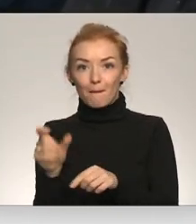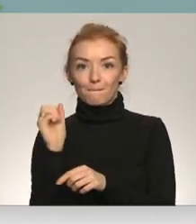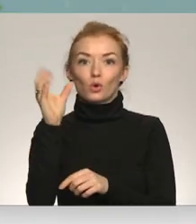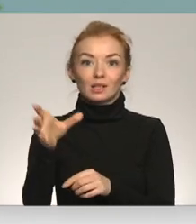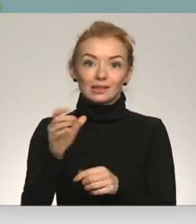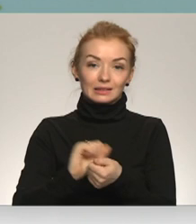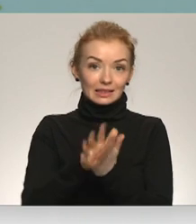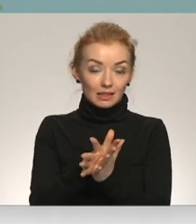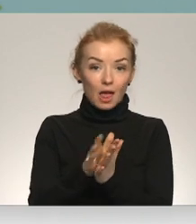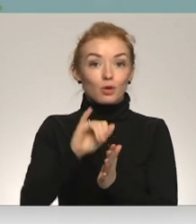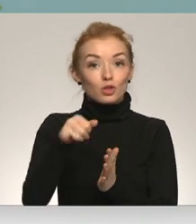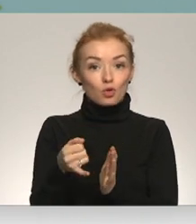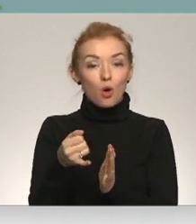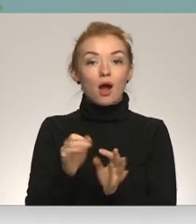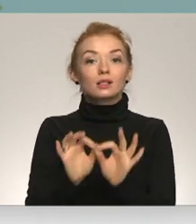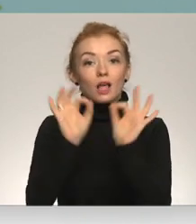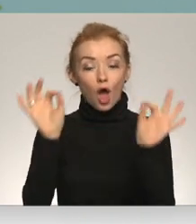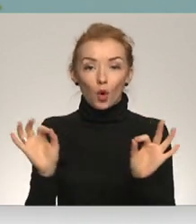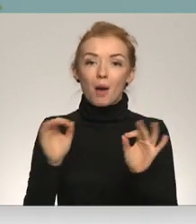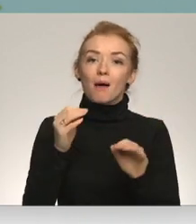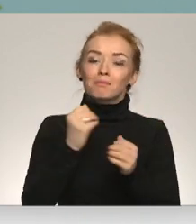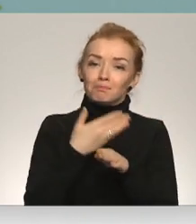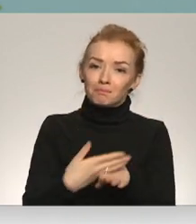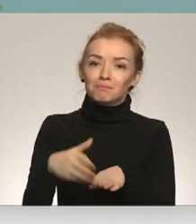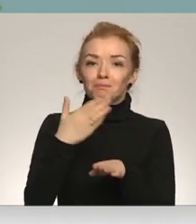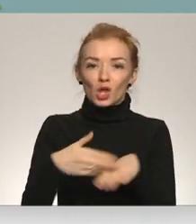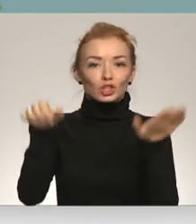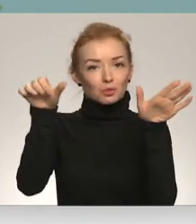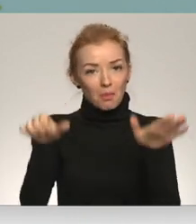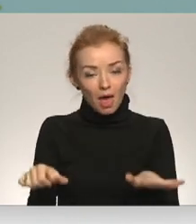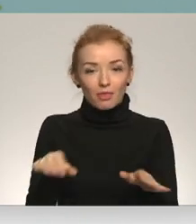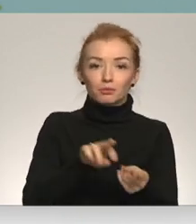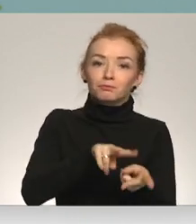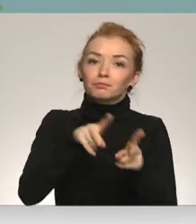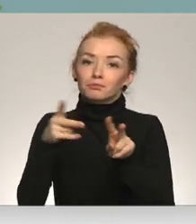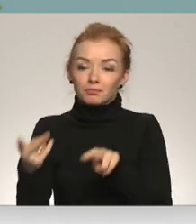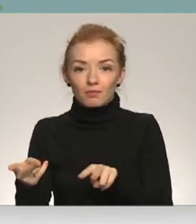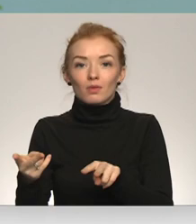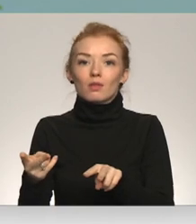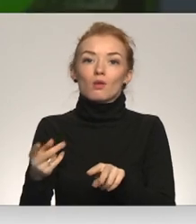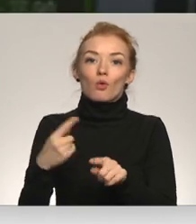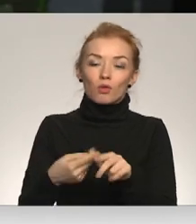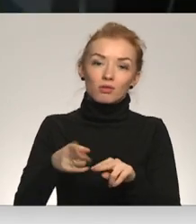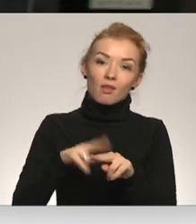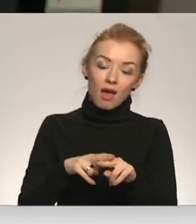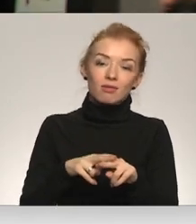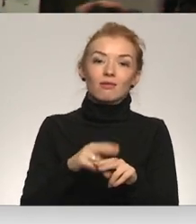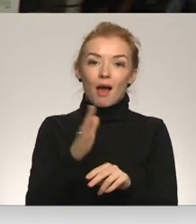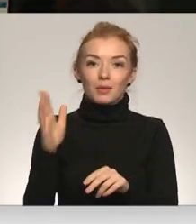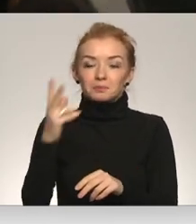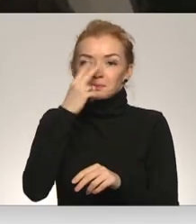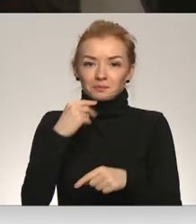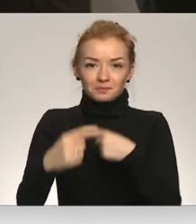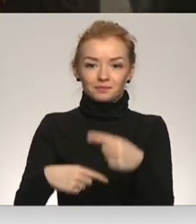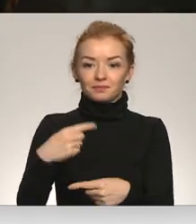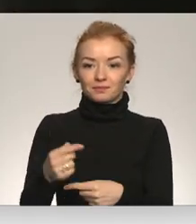sistēmu, jo vilciens sākumā sāks braukt lēnām kādu pirmo pusgadu un katrs atradīs savu vietu, kur apsēsties. Šie